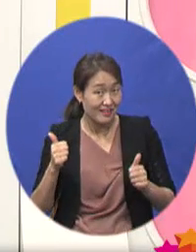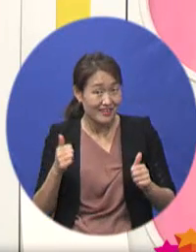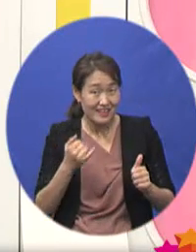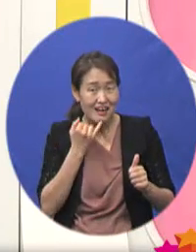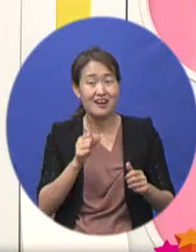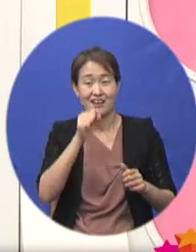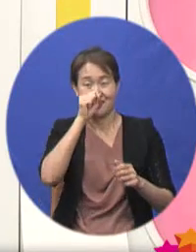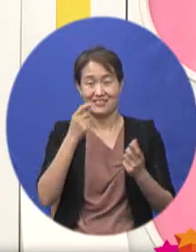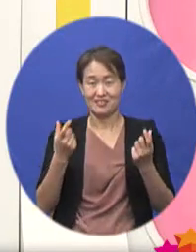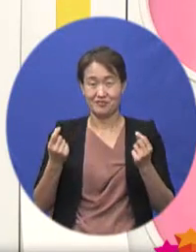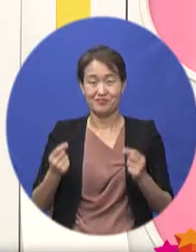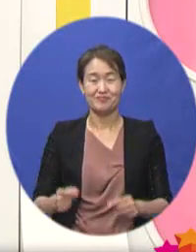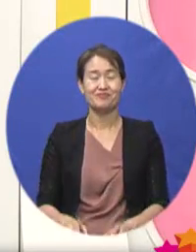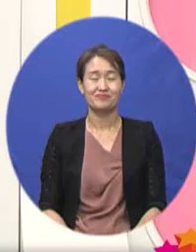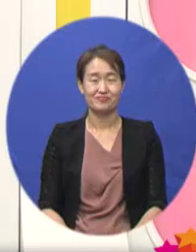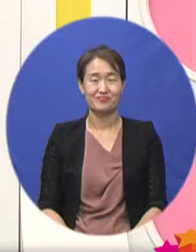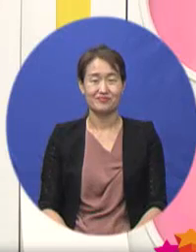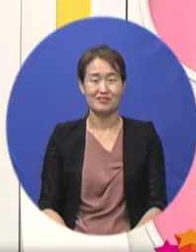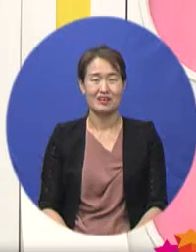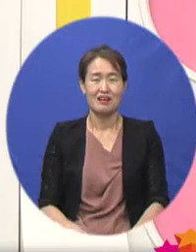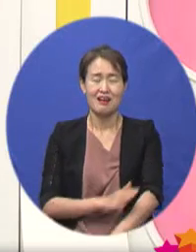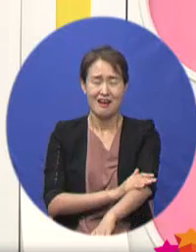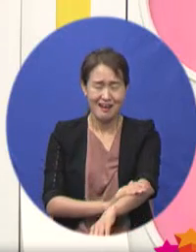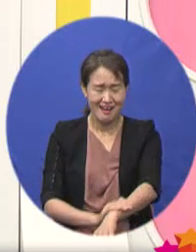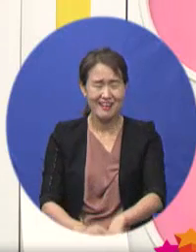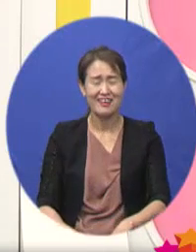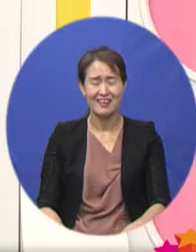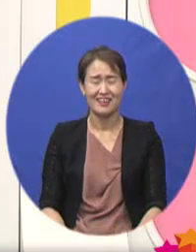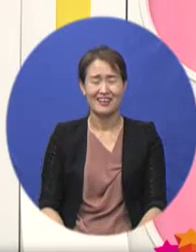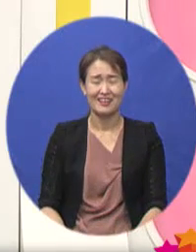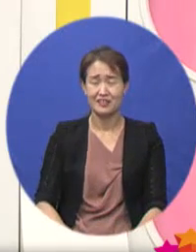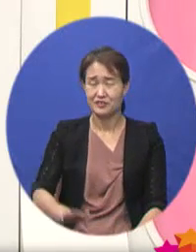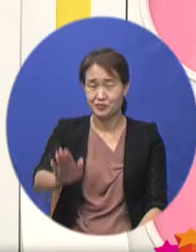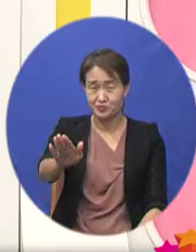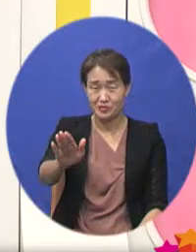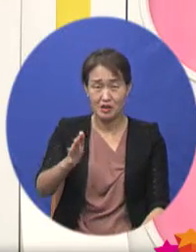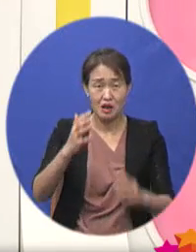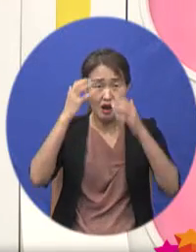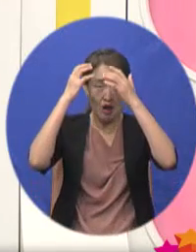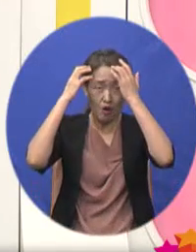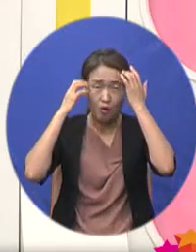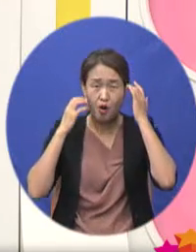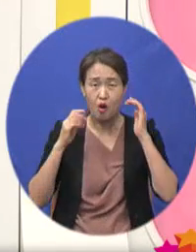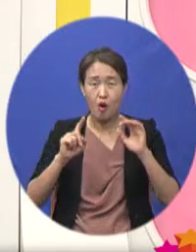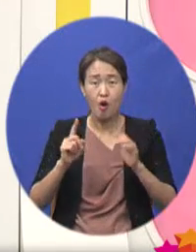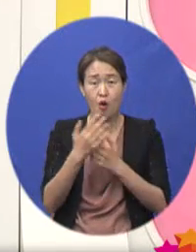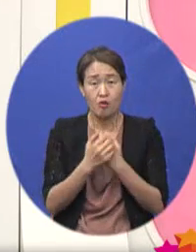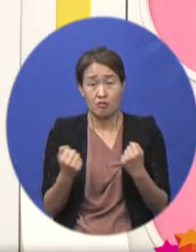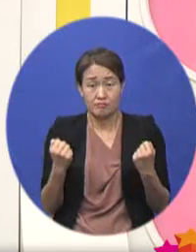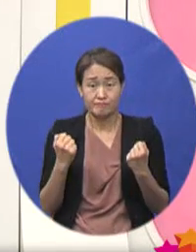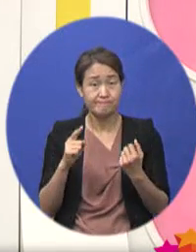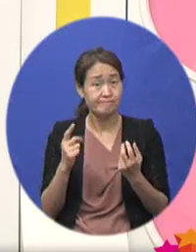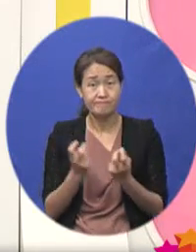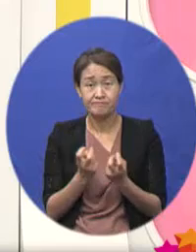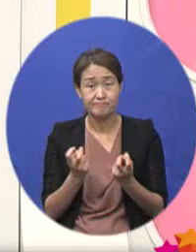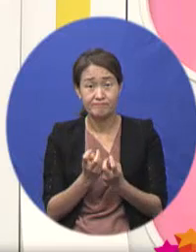이제 좋습니다. 예. 아유, 어르신. 예. 더운데 어떻게 뭐 건강은